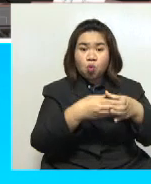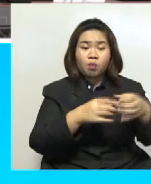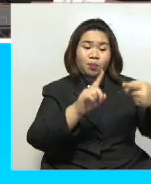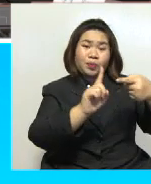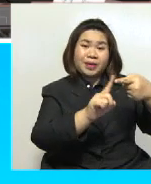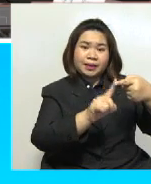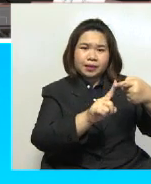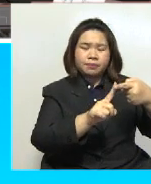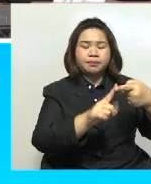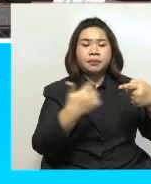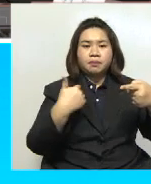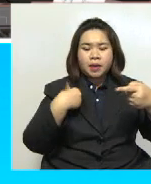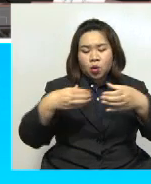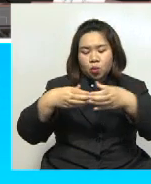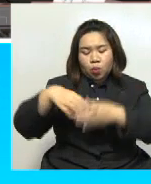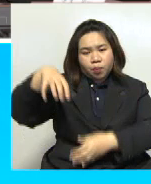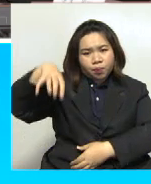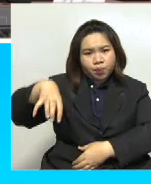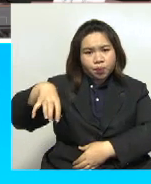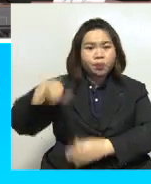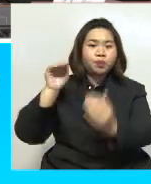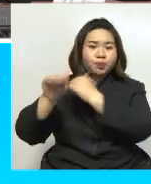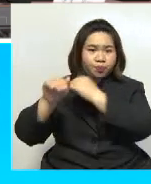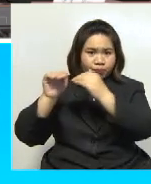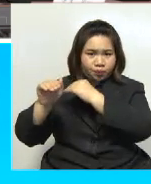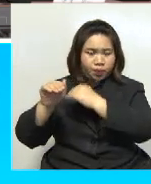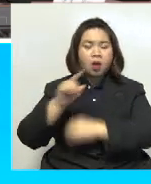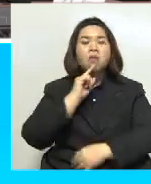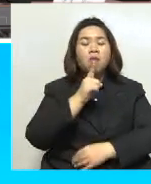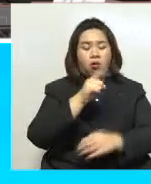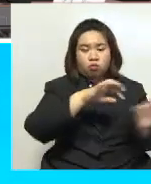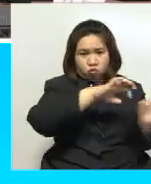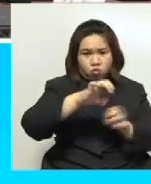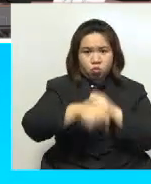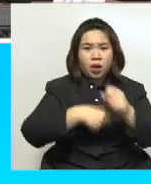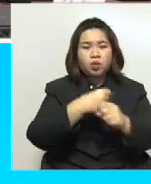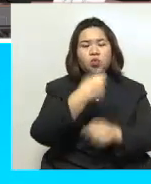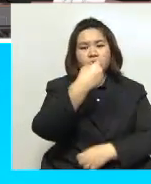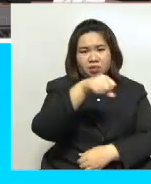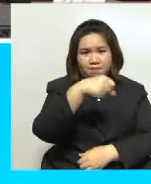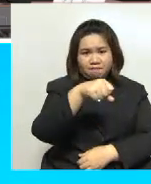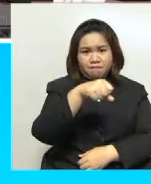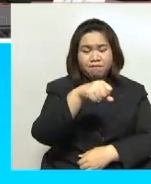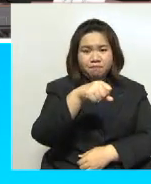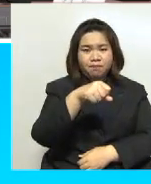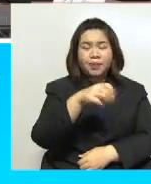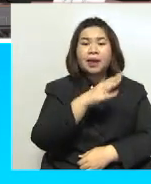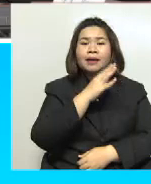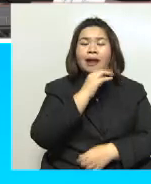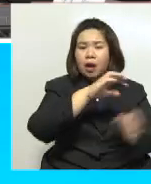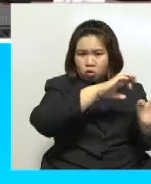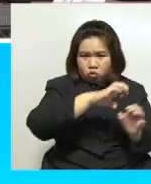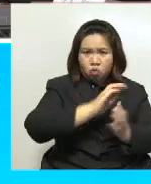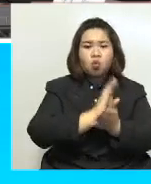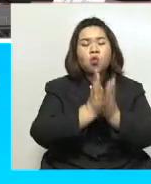ติคณะกรรมการควบคุมการขนส่งทางบกกลางเนี่ยคือรถตู้เนี่ยมีอายุ10ปีแล้วก็ยังเปลี่ยนรถตู้เป็นรถตู้